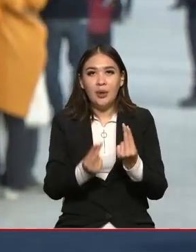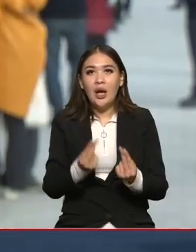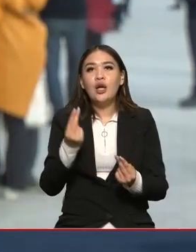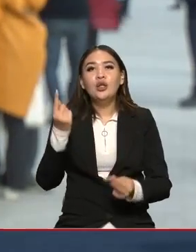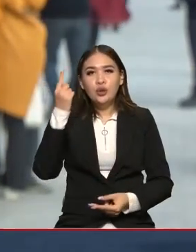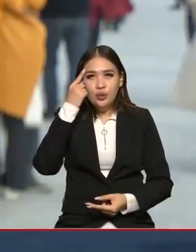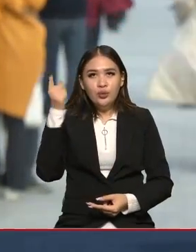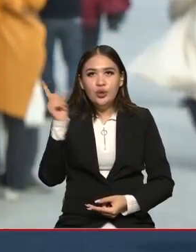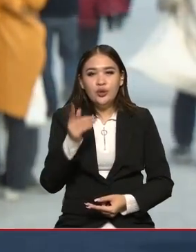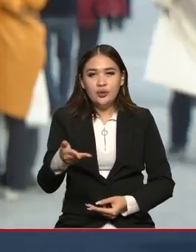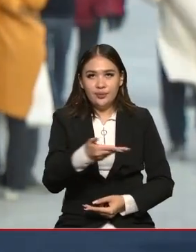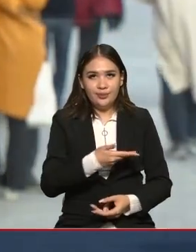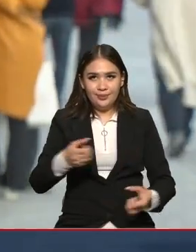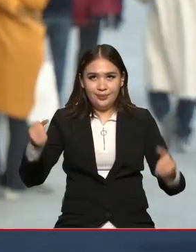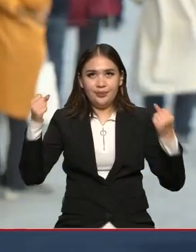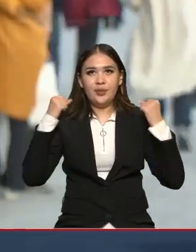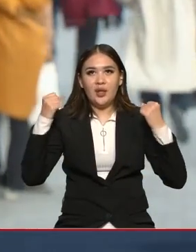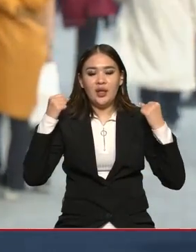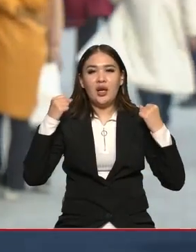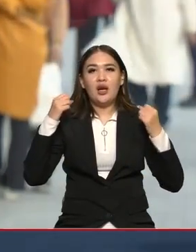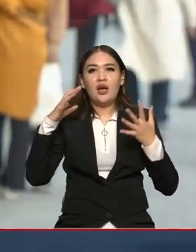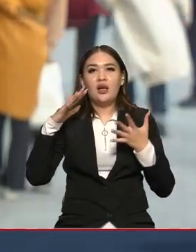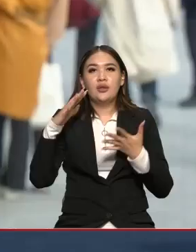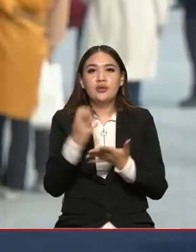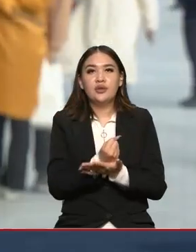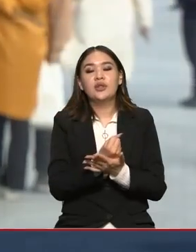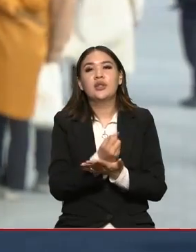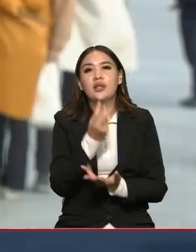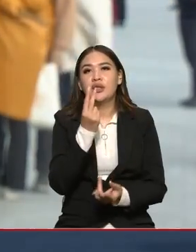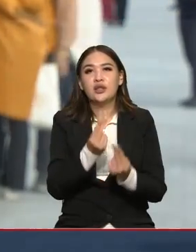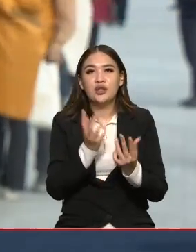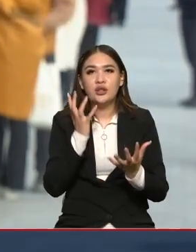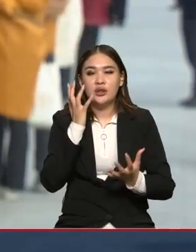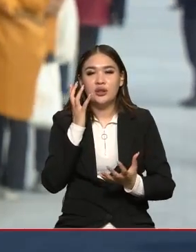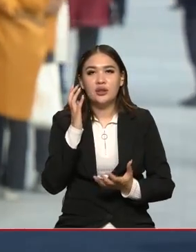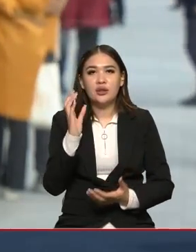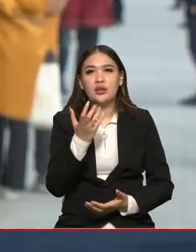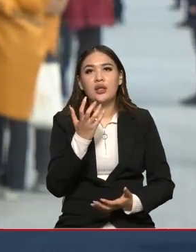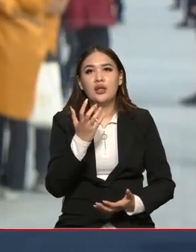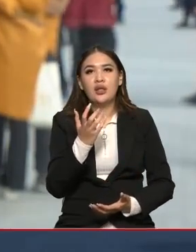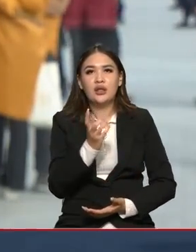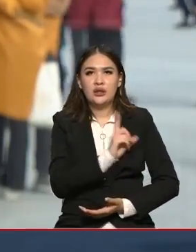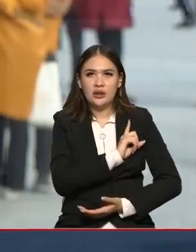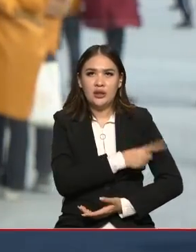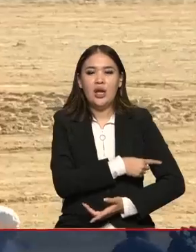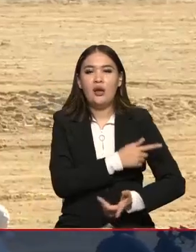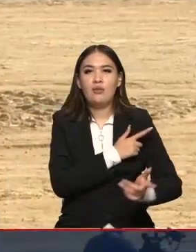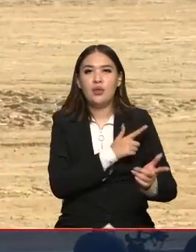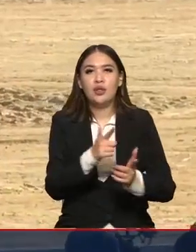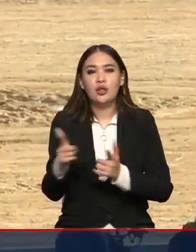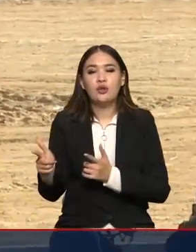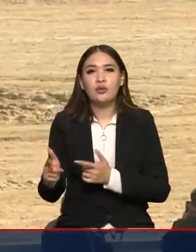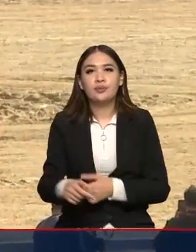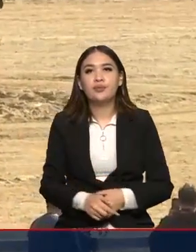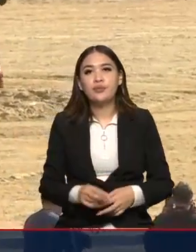что наши спортсмены подошли к играм уже с максимальной подготовкой. А